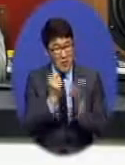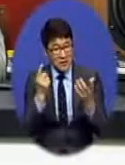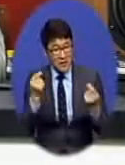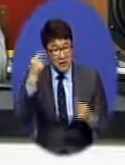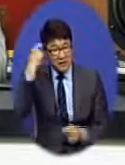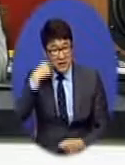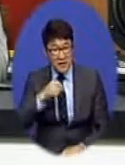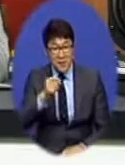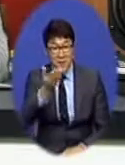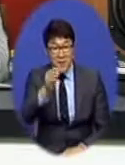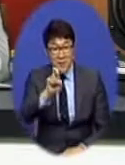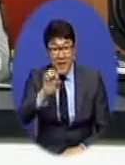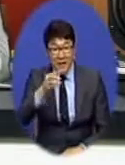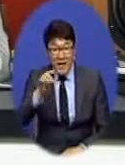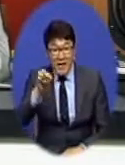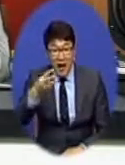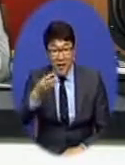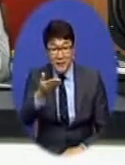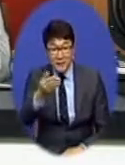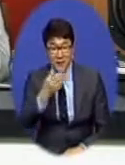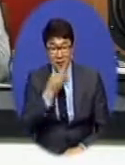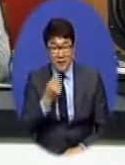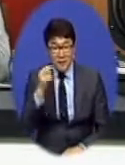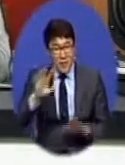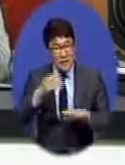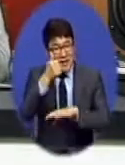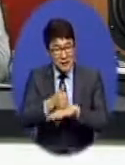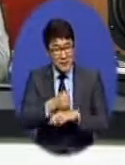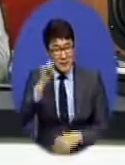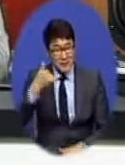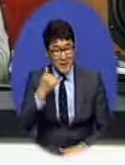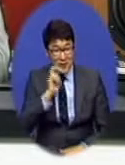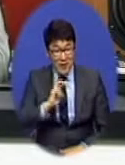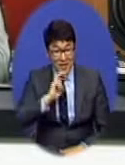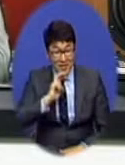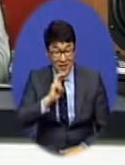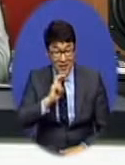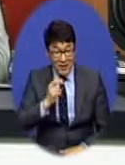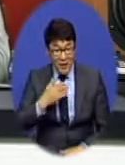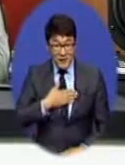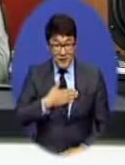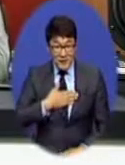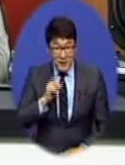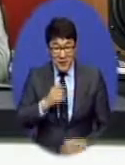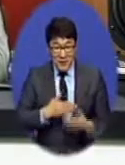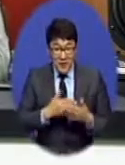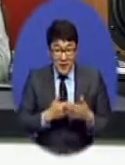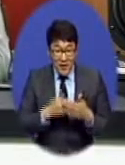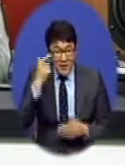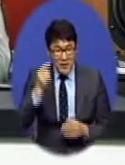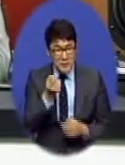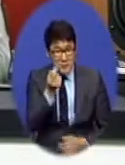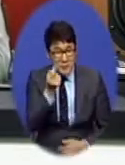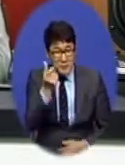자, 맹태열님. 예. 예, 복지TV 이렇게 이제 마지막 참가자로 참여하셨어요. 예. 어디 기분 어떠세요? 떨리세요?